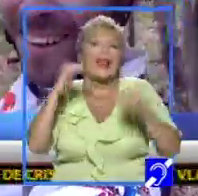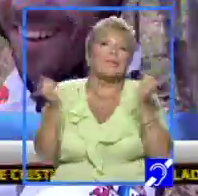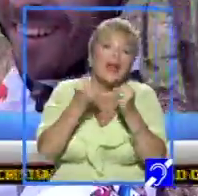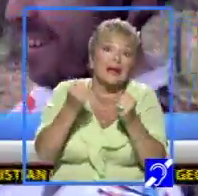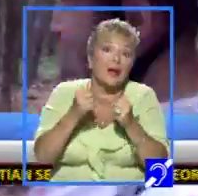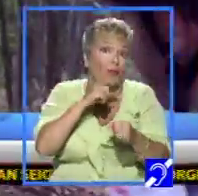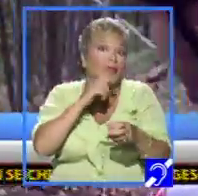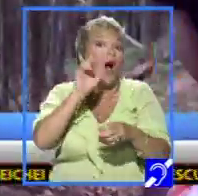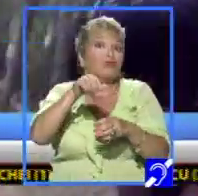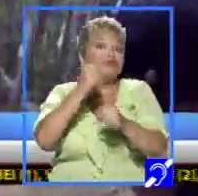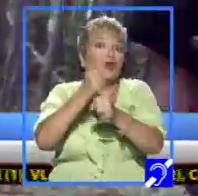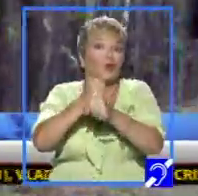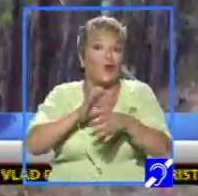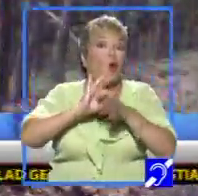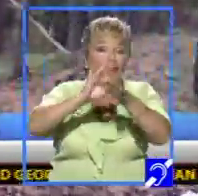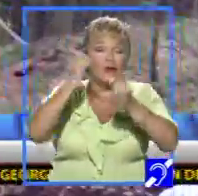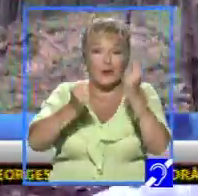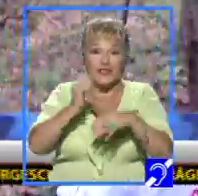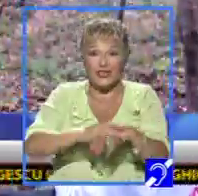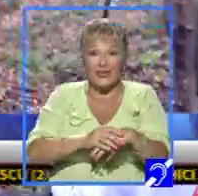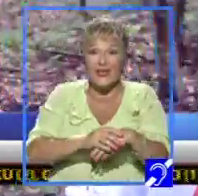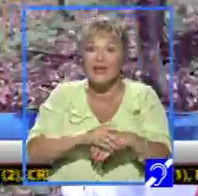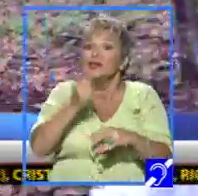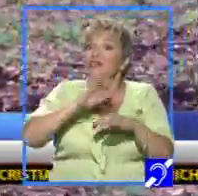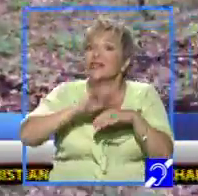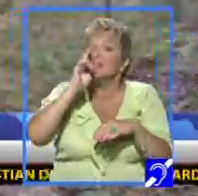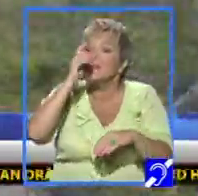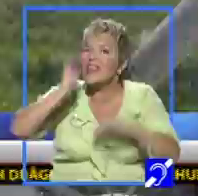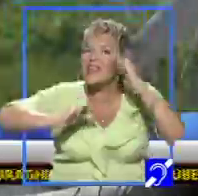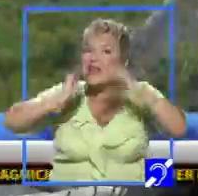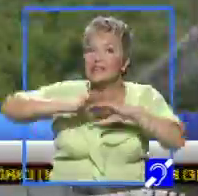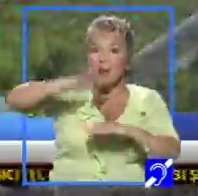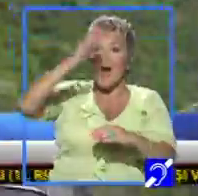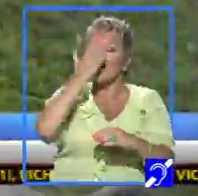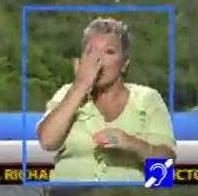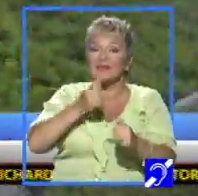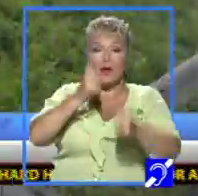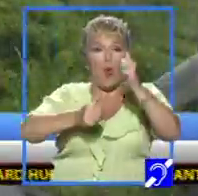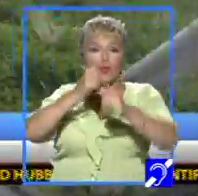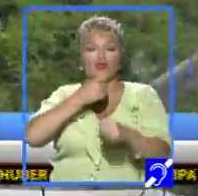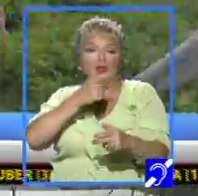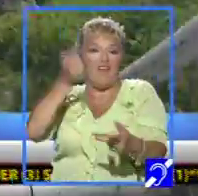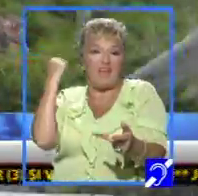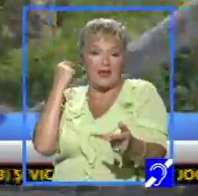vor avea mult de lucru. În special pentru ultimii, se face simțită diferența majoră față de competițiile clasice